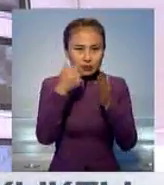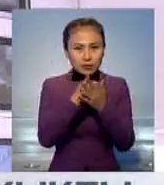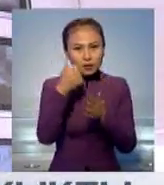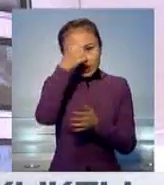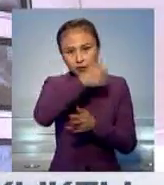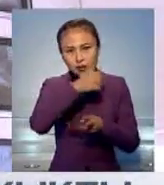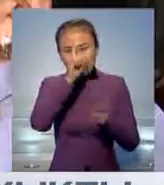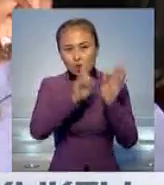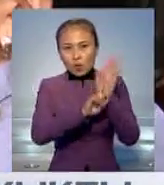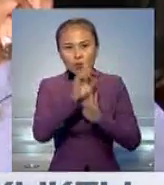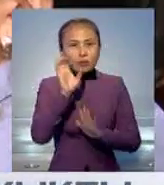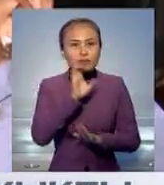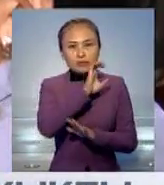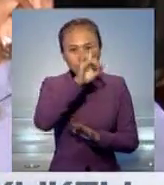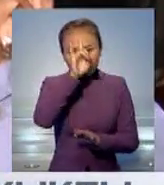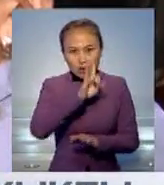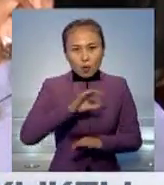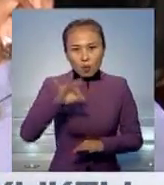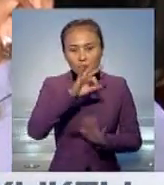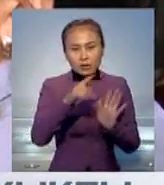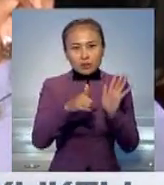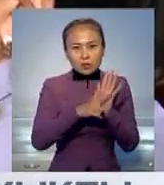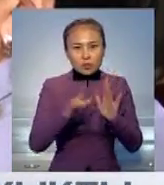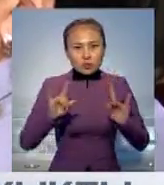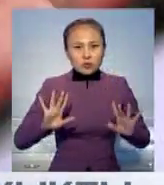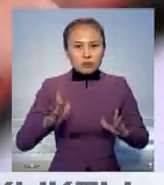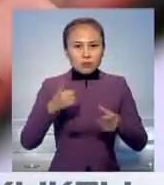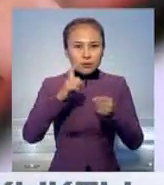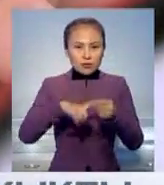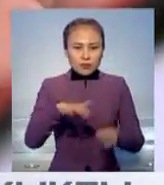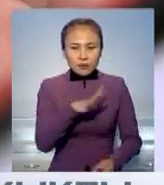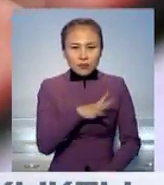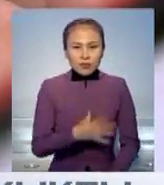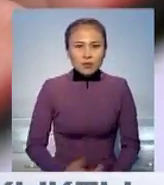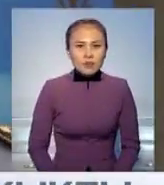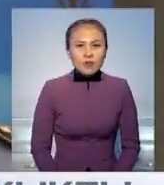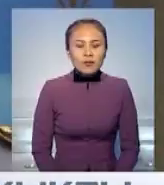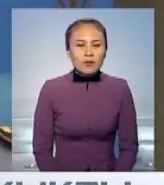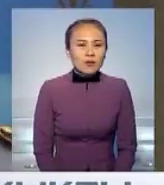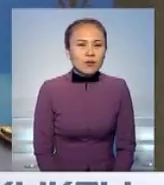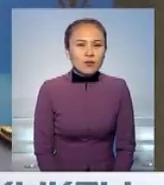Жалпы, жыл басынан бері солтүстік Қазақстан облысында осындай 7 оқиға тіркелген.